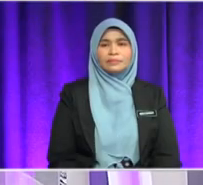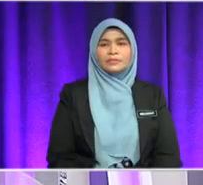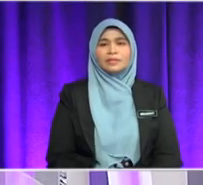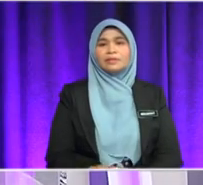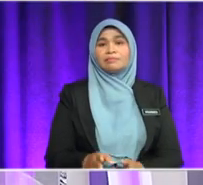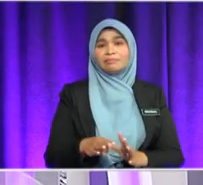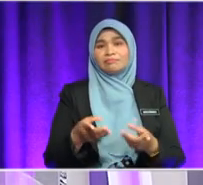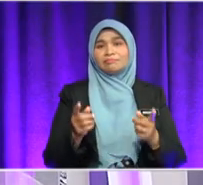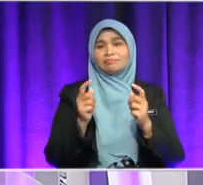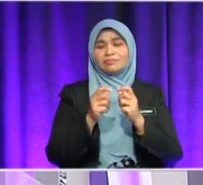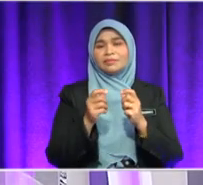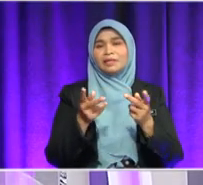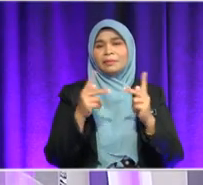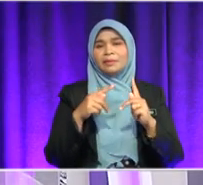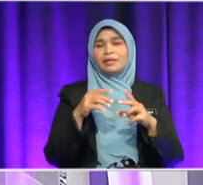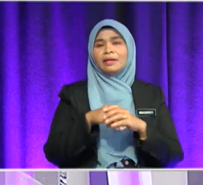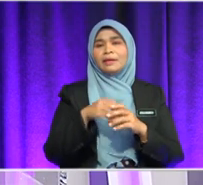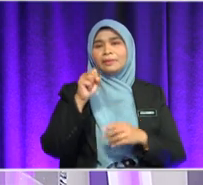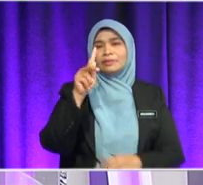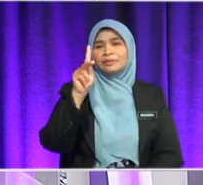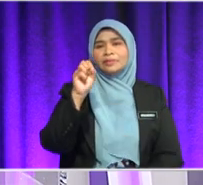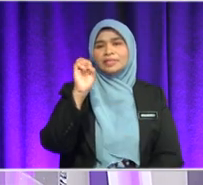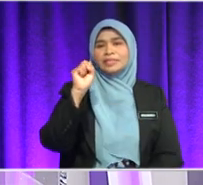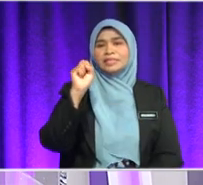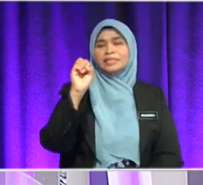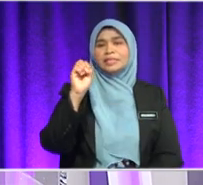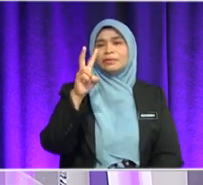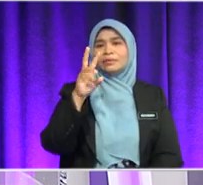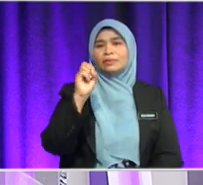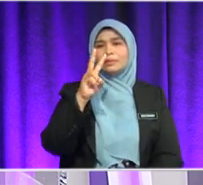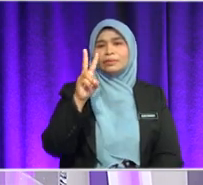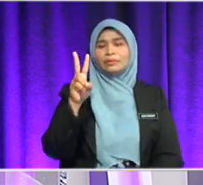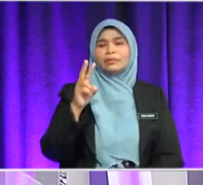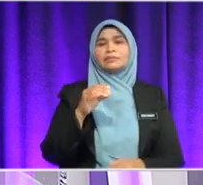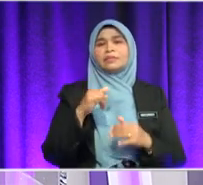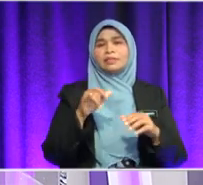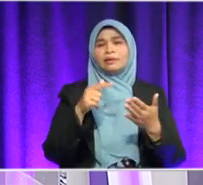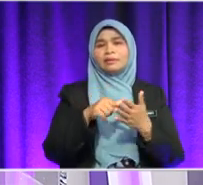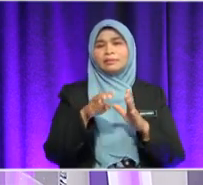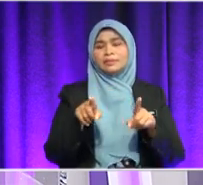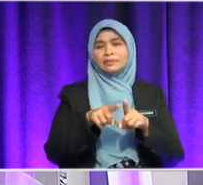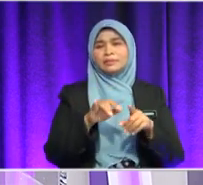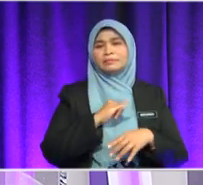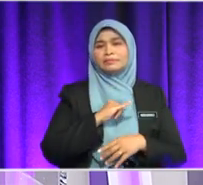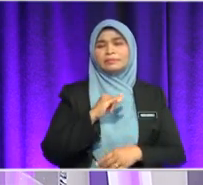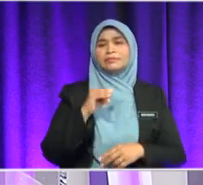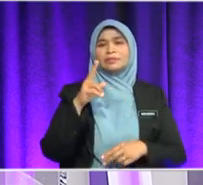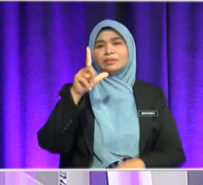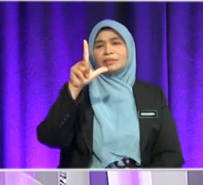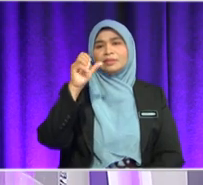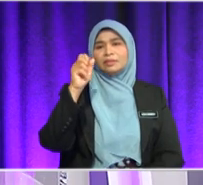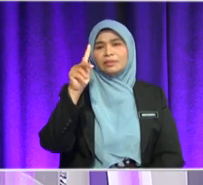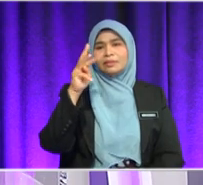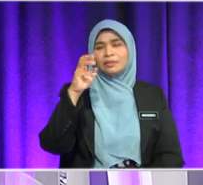kembali dalam sukses SPM 2022 masih lagi bersama dengan saya Lukman Hakim juga Ustadz Muhammad